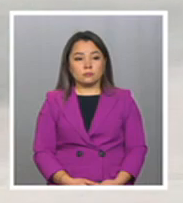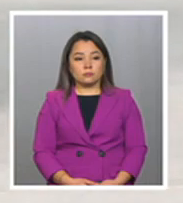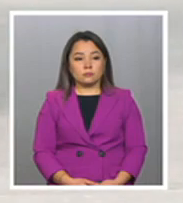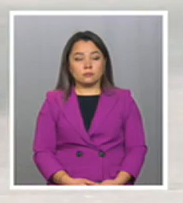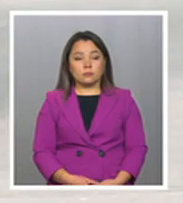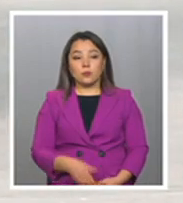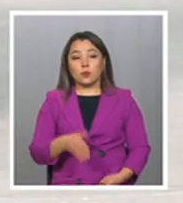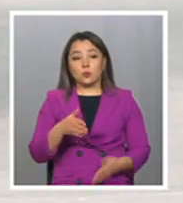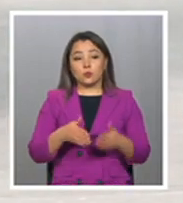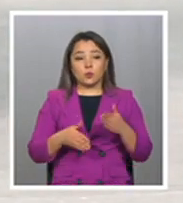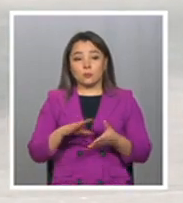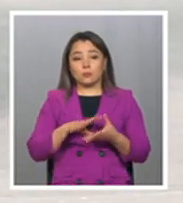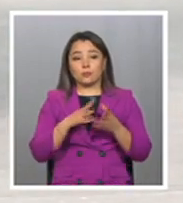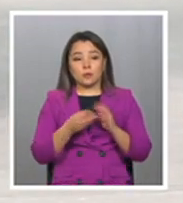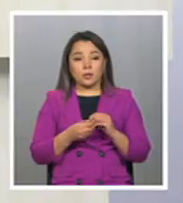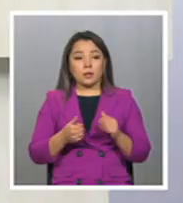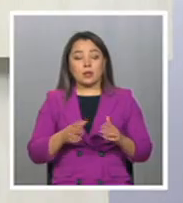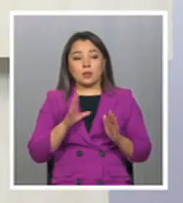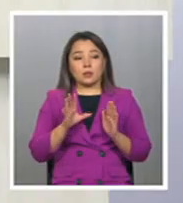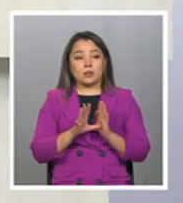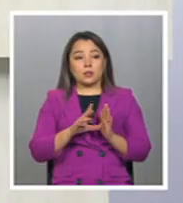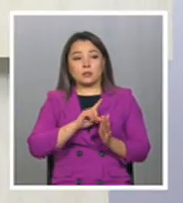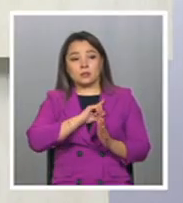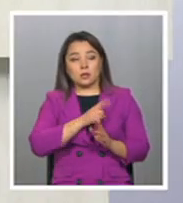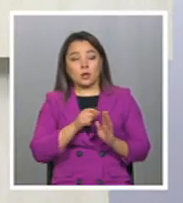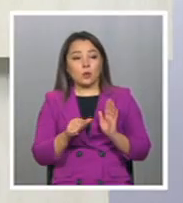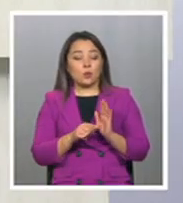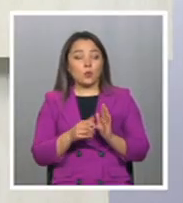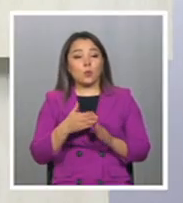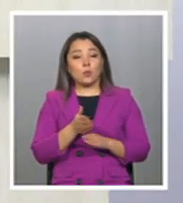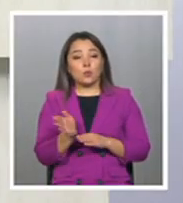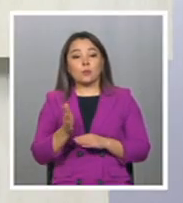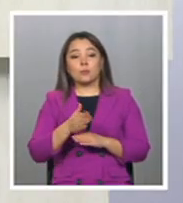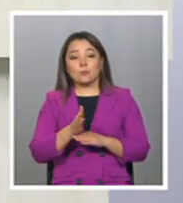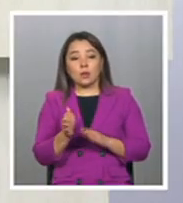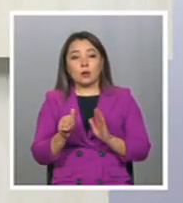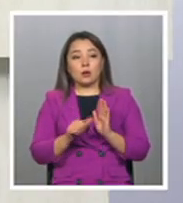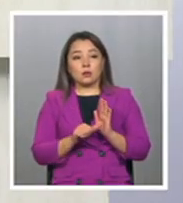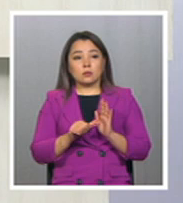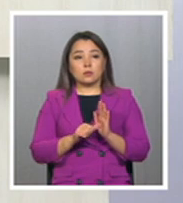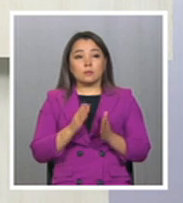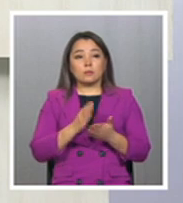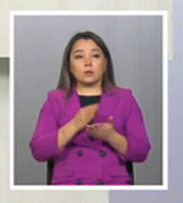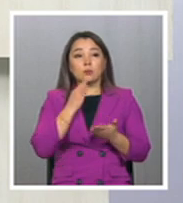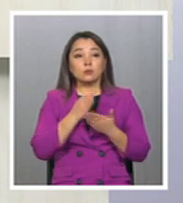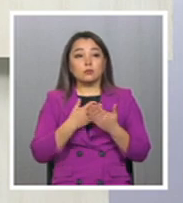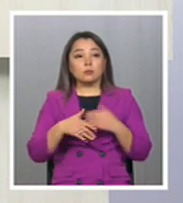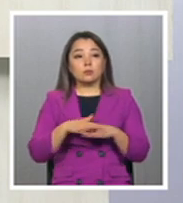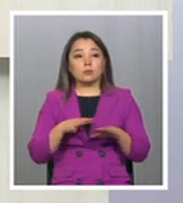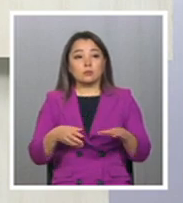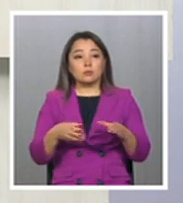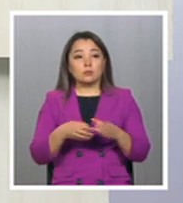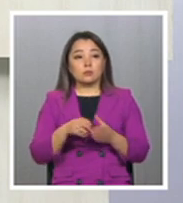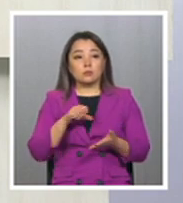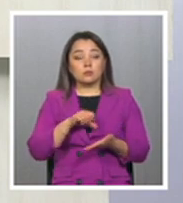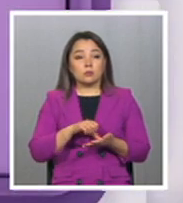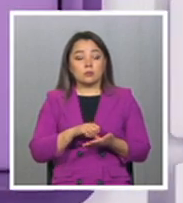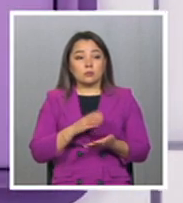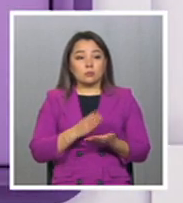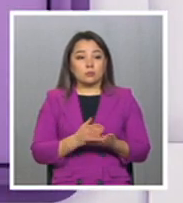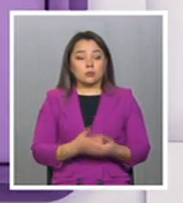Робот барынша қуаттылықпен оңға бұрылу арқылы 6 бұрышты траектория бойынша бұрылыс жасады.